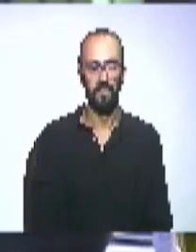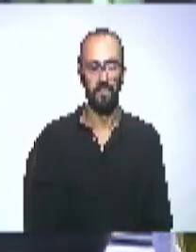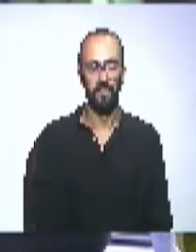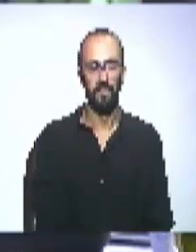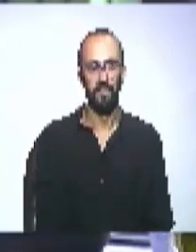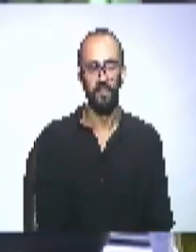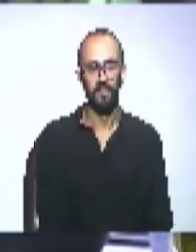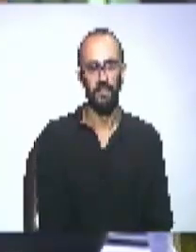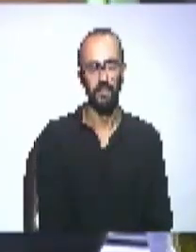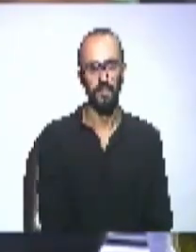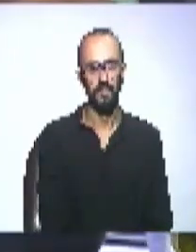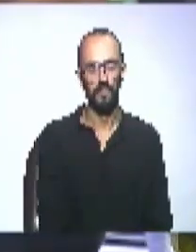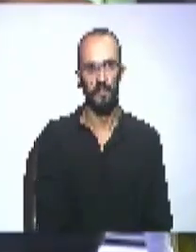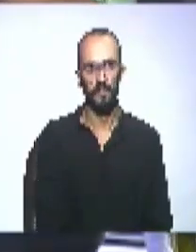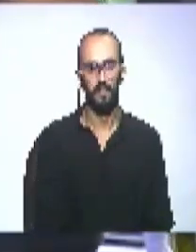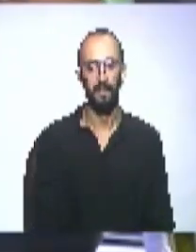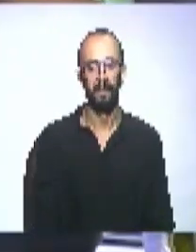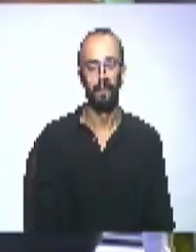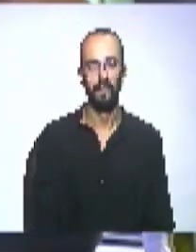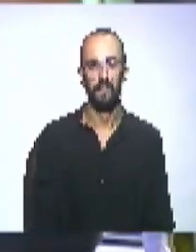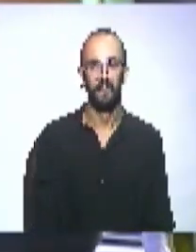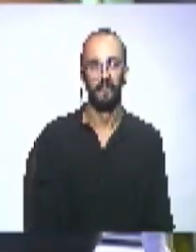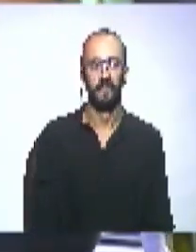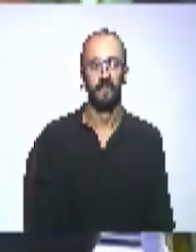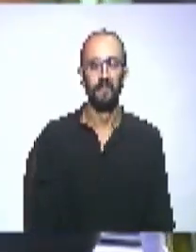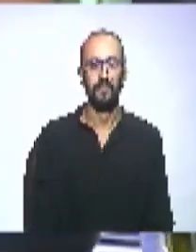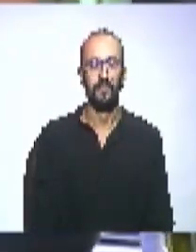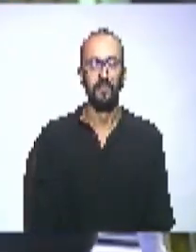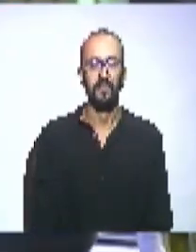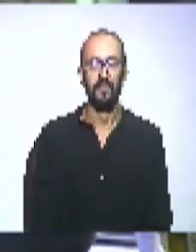حلو. وهنعمل بقى واحد